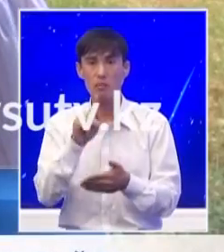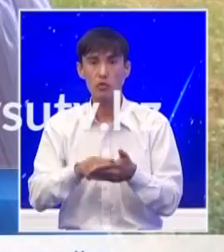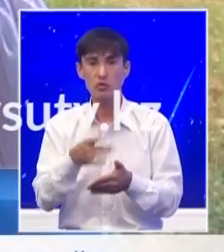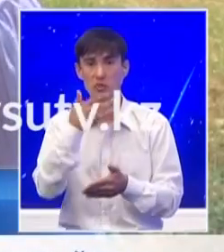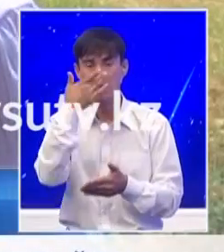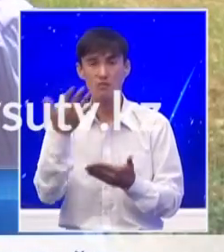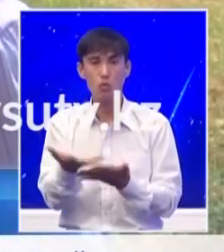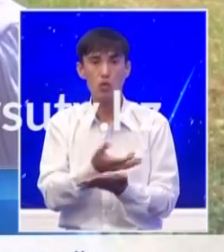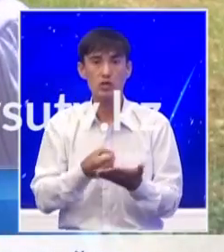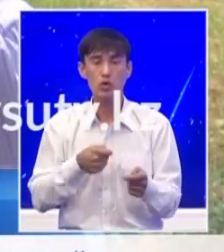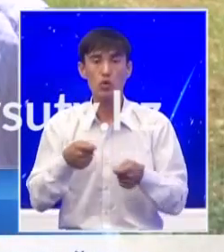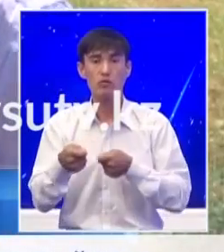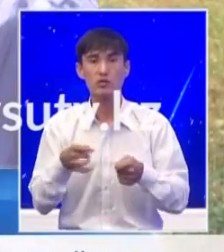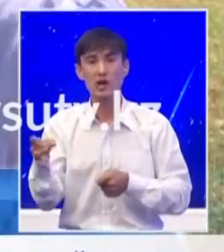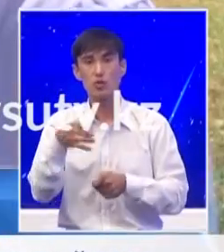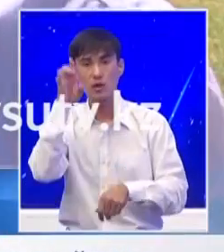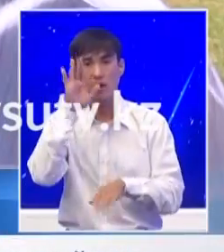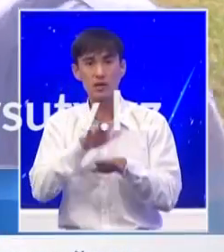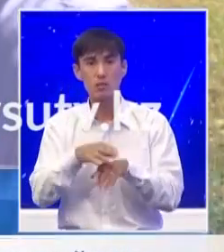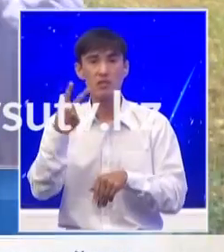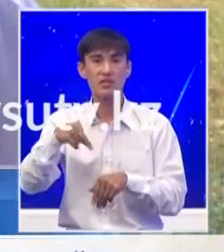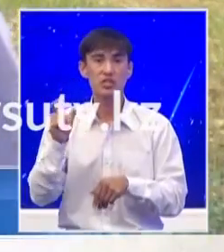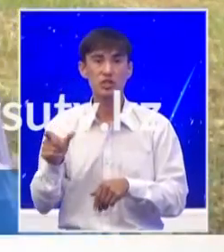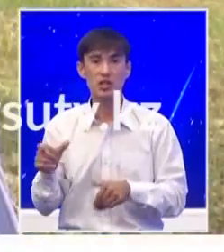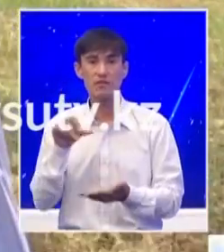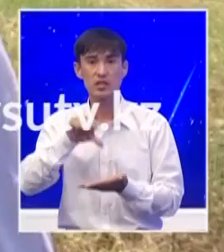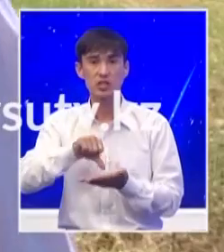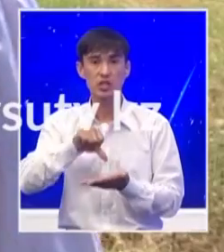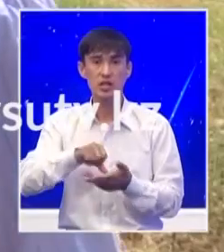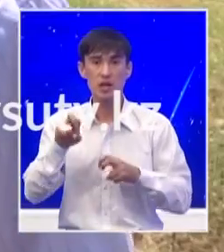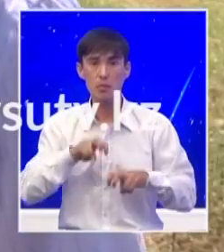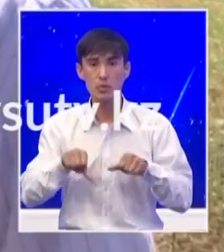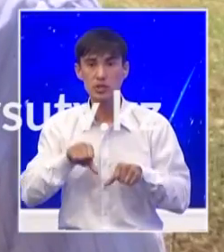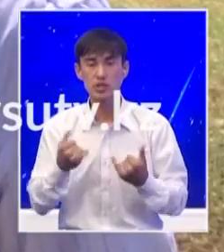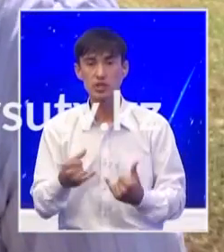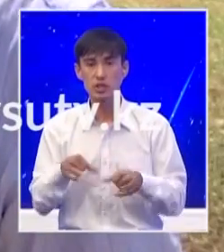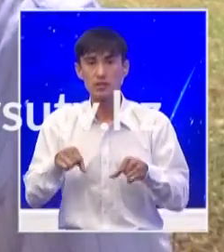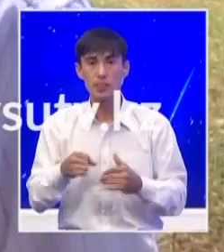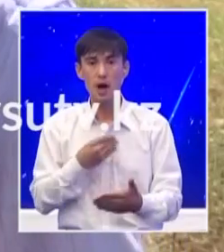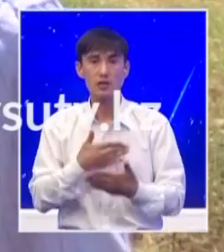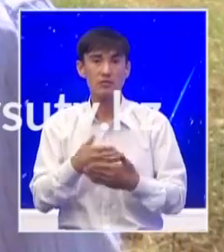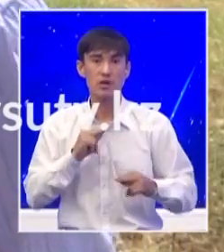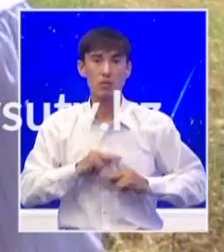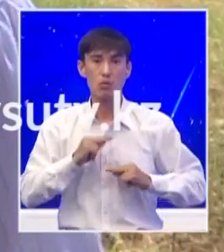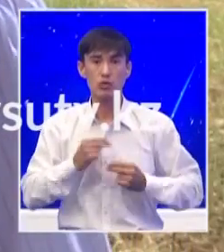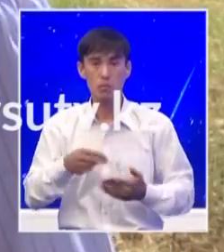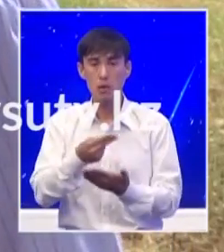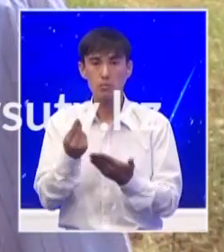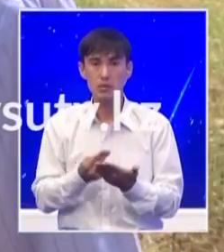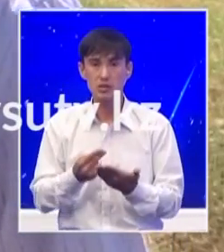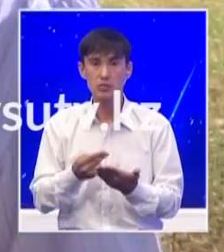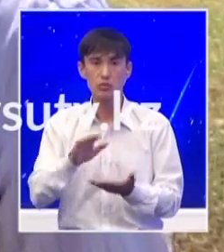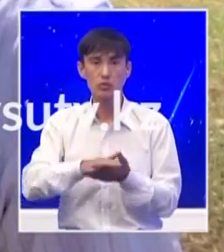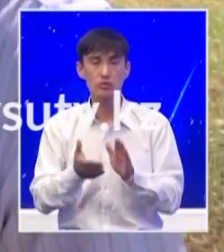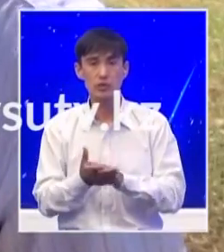летнего урожая при руководстве районного акима. 20 человек являются членами комиссии. Сейчас штаб активно ведет работу и подписывает